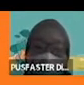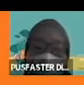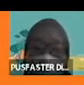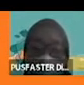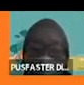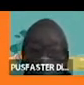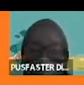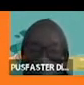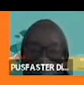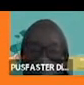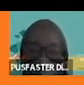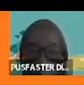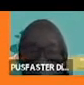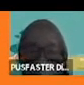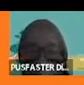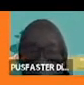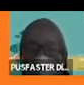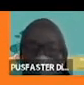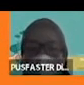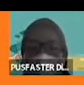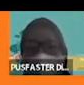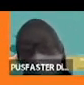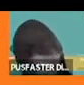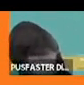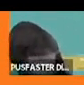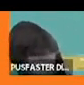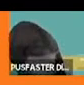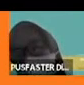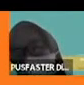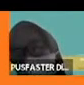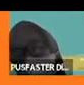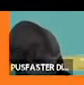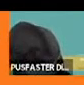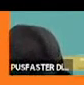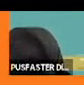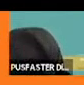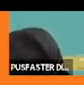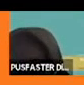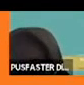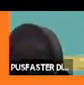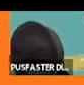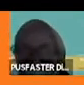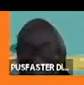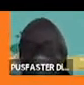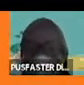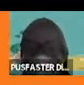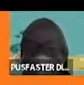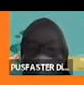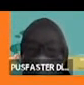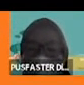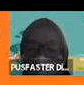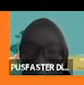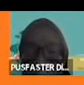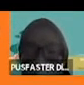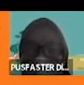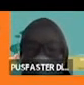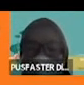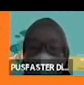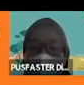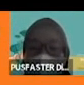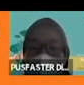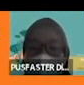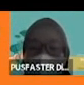plus efektivitas penerapan standar diri kita bekerjasama dengan internal di BSD langkah dibatasi pada bale-bale